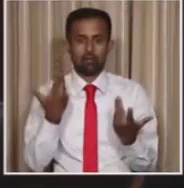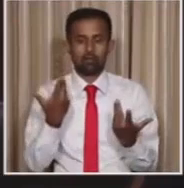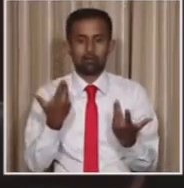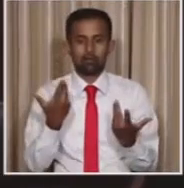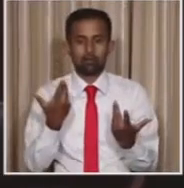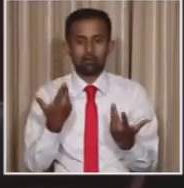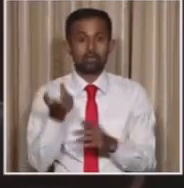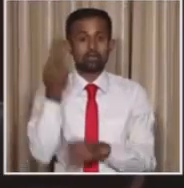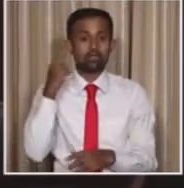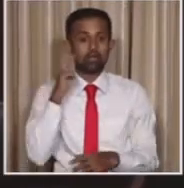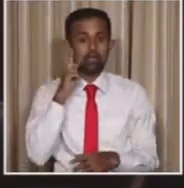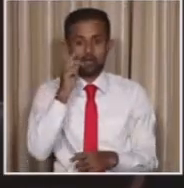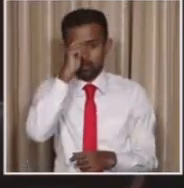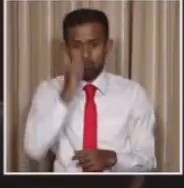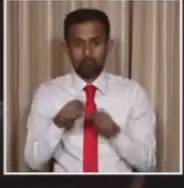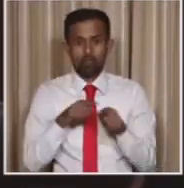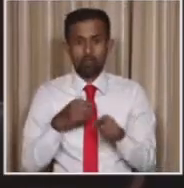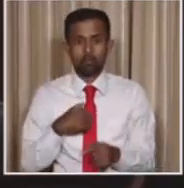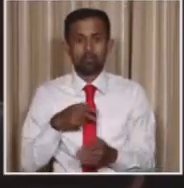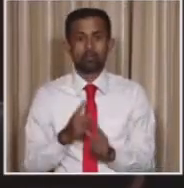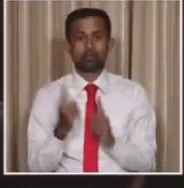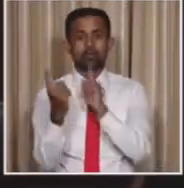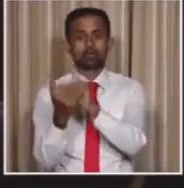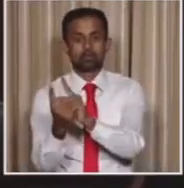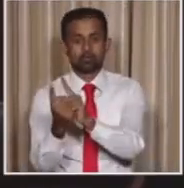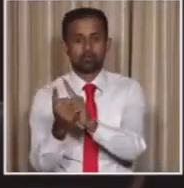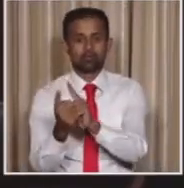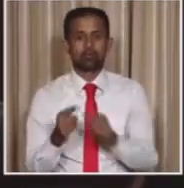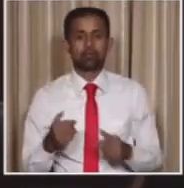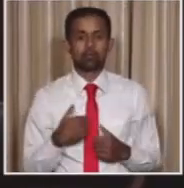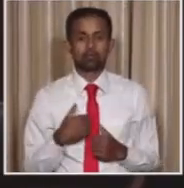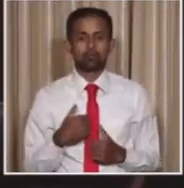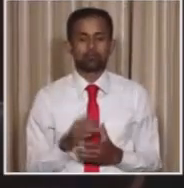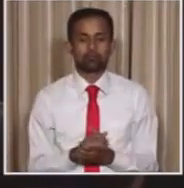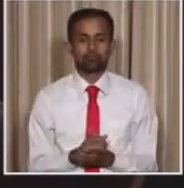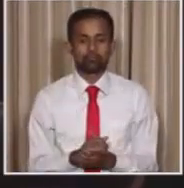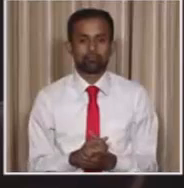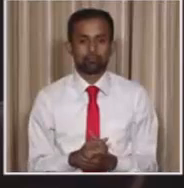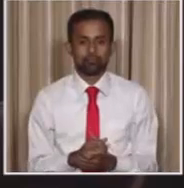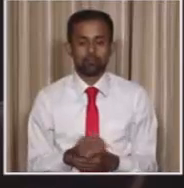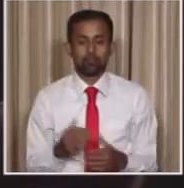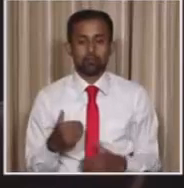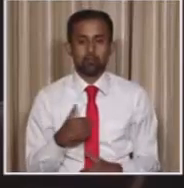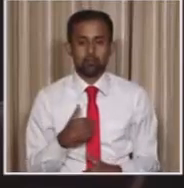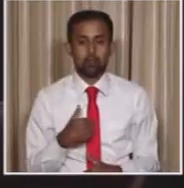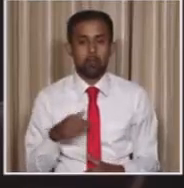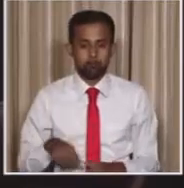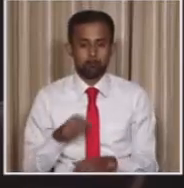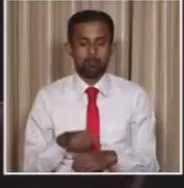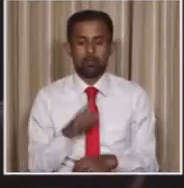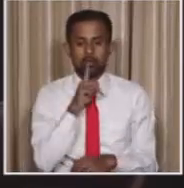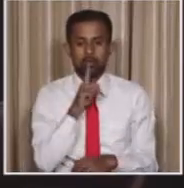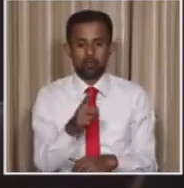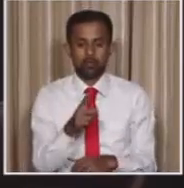වුණොත් අර ගියතරේ රනිල් මහත්තයාට හිටියා වගේ අපි ගිහින් හිටගමු එතන. ඒක තමයි අපි කරන්නේ. ඒ නිසා මම මේ වෙලාවේදී කියන්න